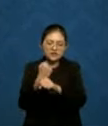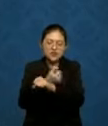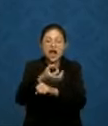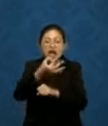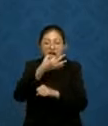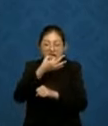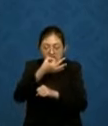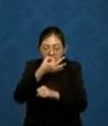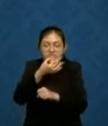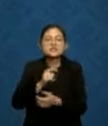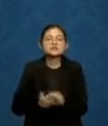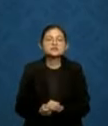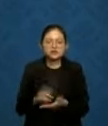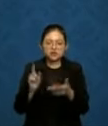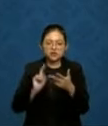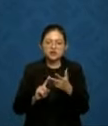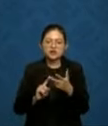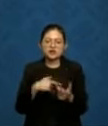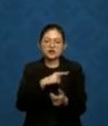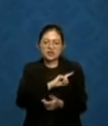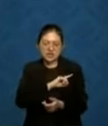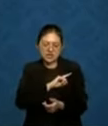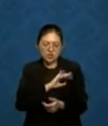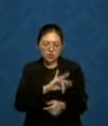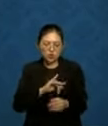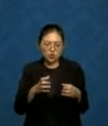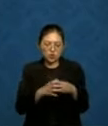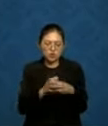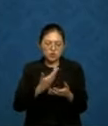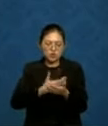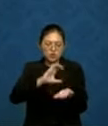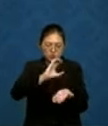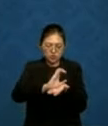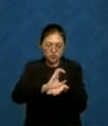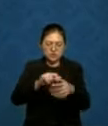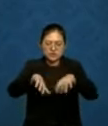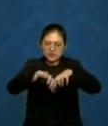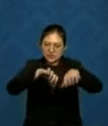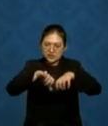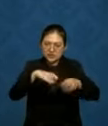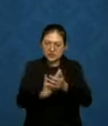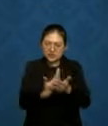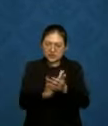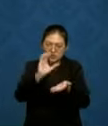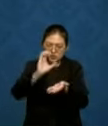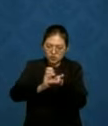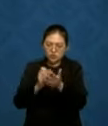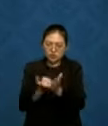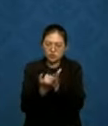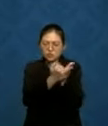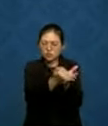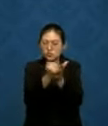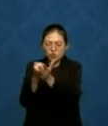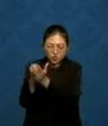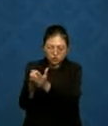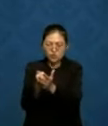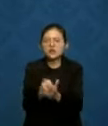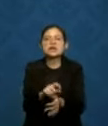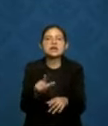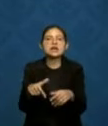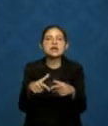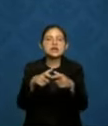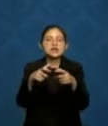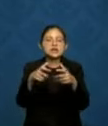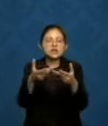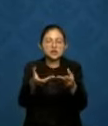งานรวมถึงภารกิจของกองทุนเกี่ยวกับการบริการเงินกองทุนและเงินช่วยเหลือหรืออุดหนุนให้